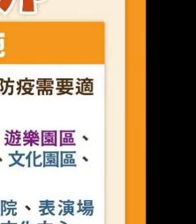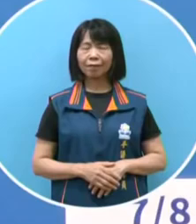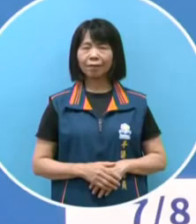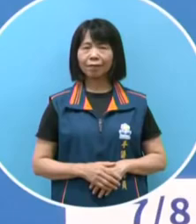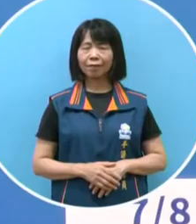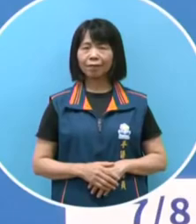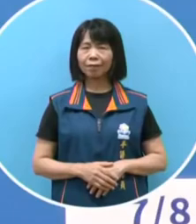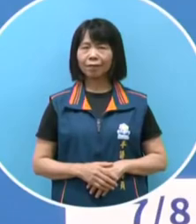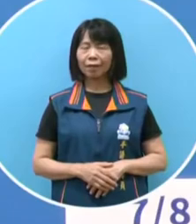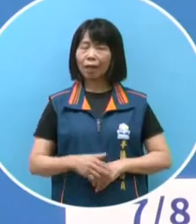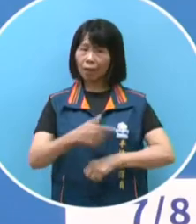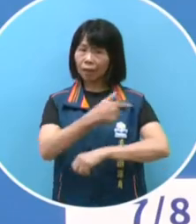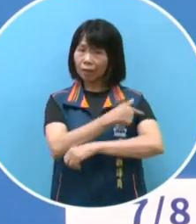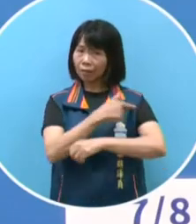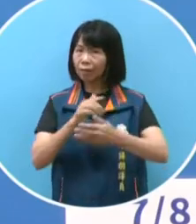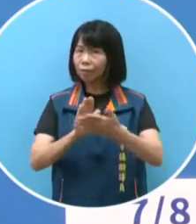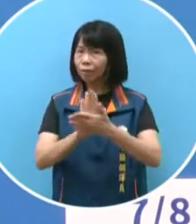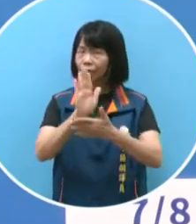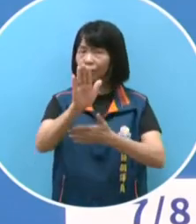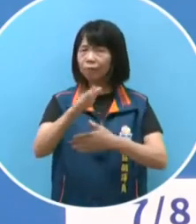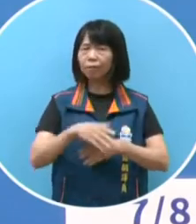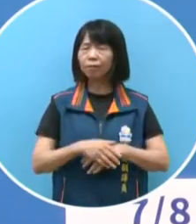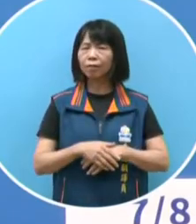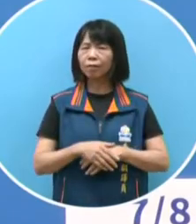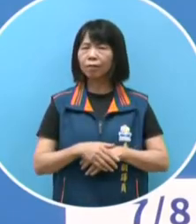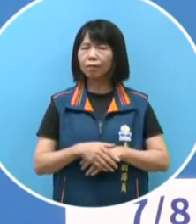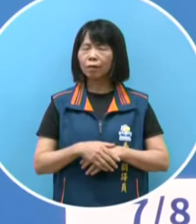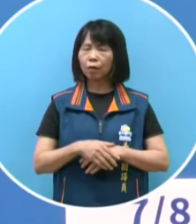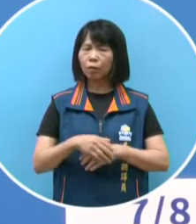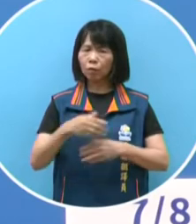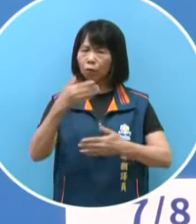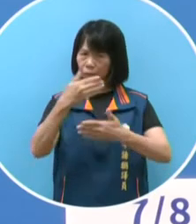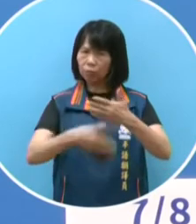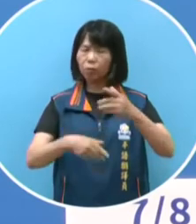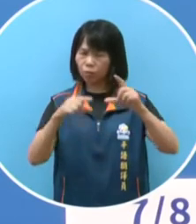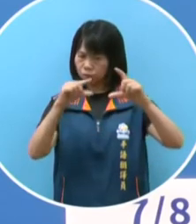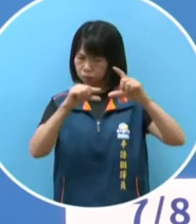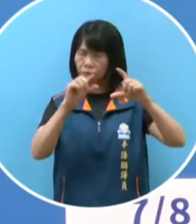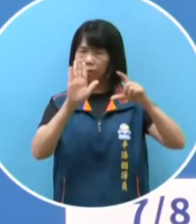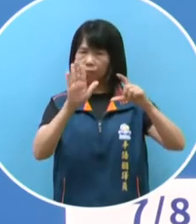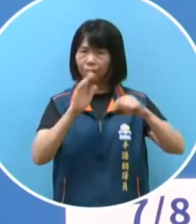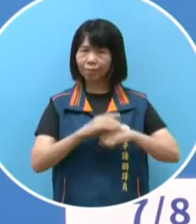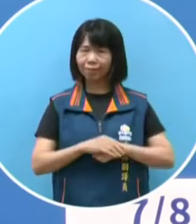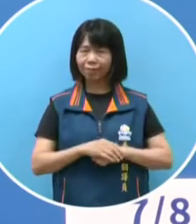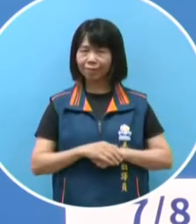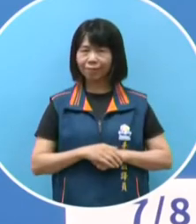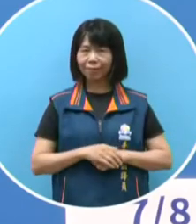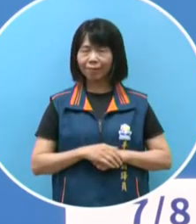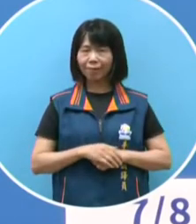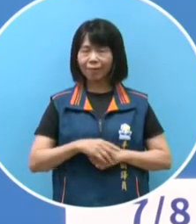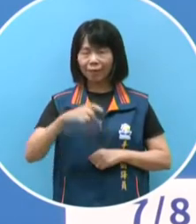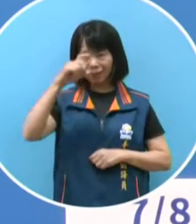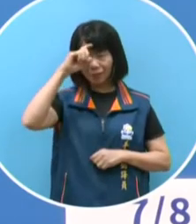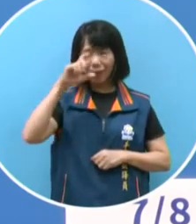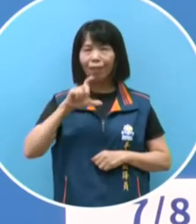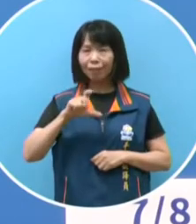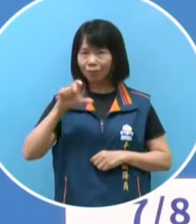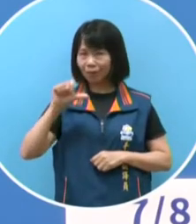的施打后还有一些针剂，那我们也希望这个希望